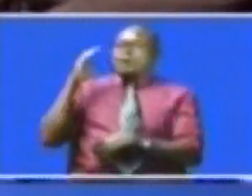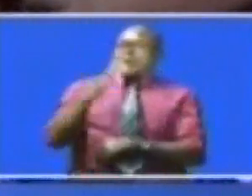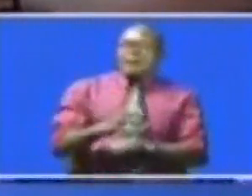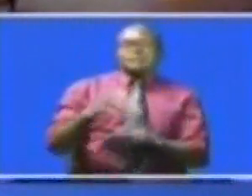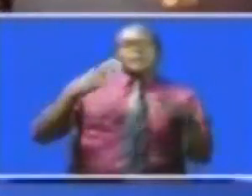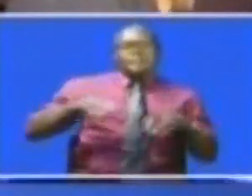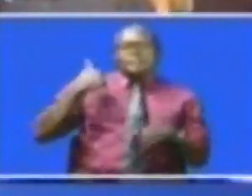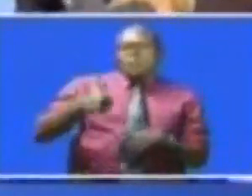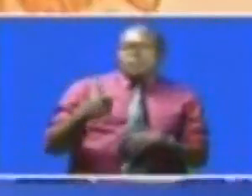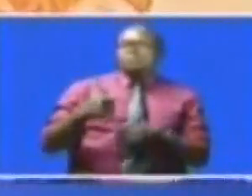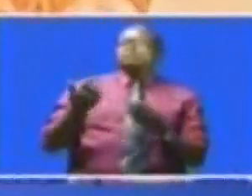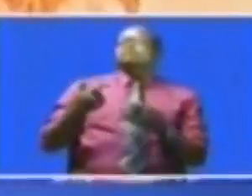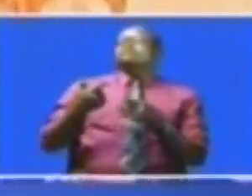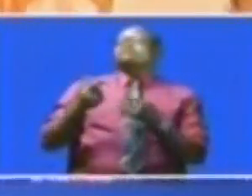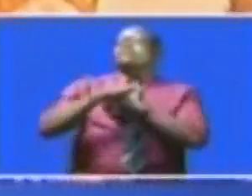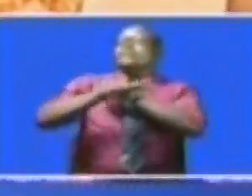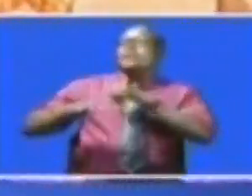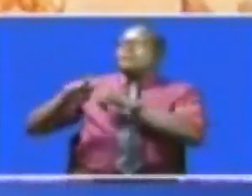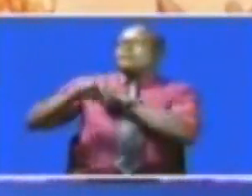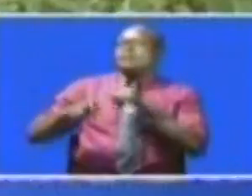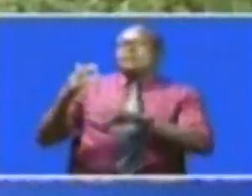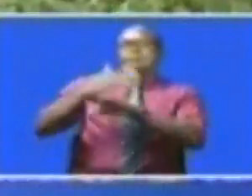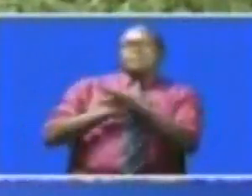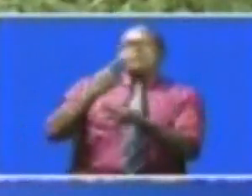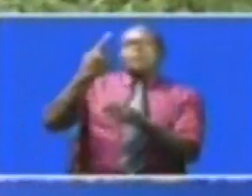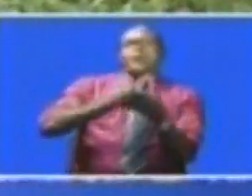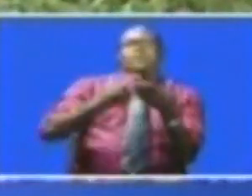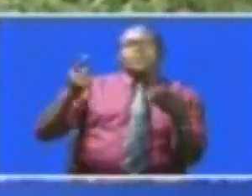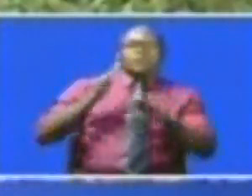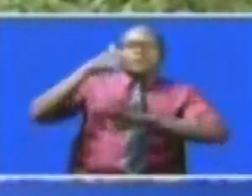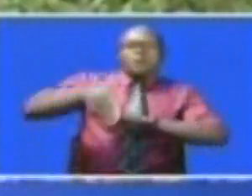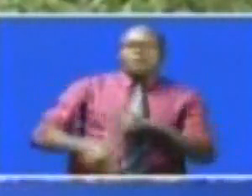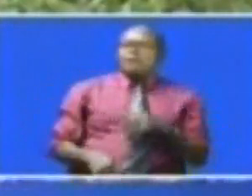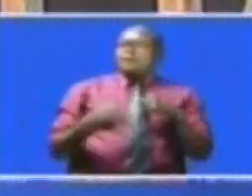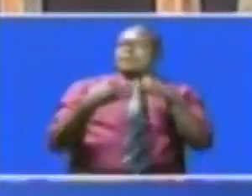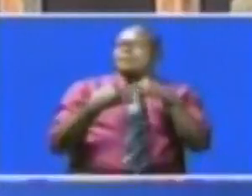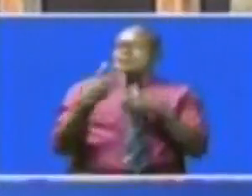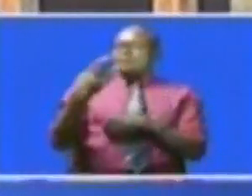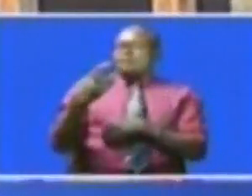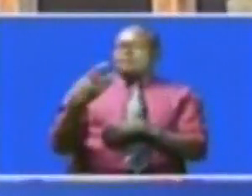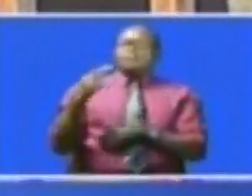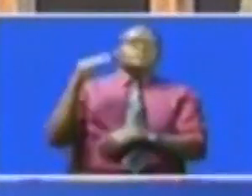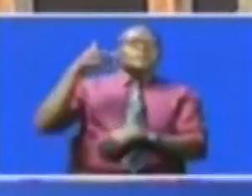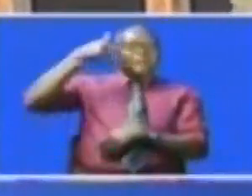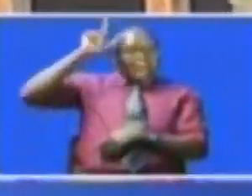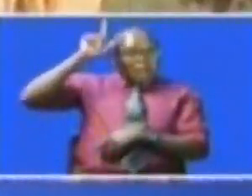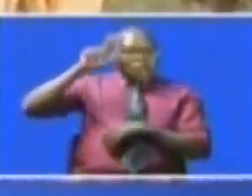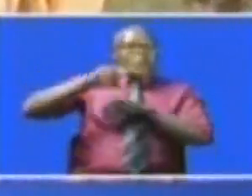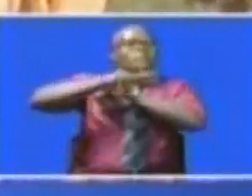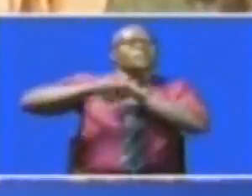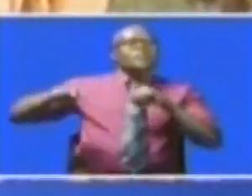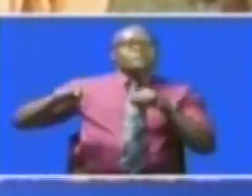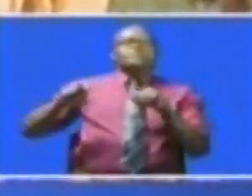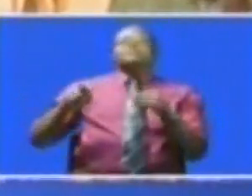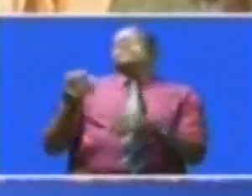wanaodhaniwa kwa dhulumu wanyonge. Kabla hata juma halijaisha, ng'ombe zaidi ya 81 walioibiwa katika shambulizi la wezi wa mifugo